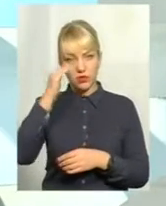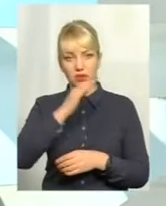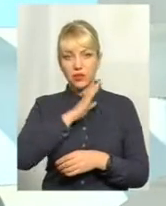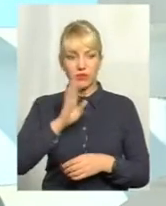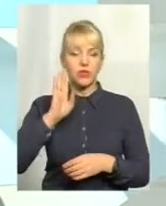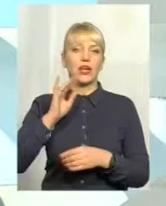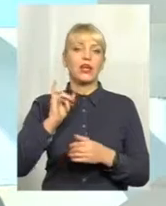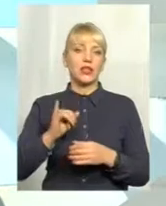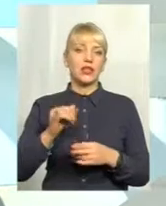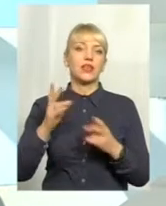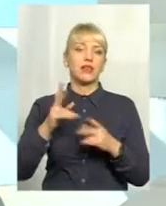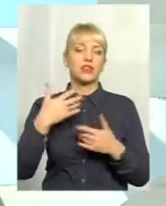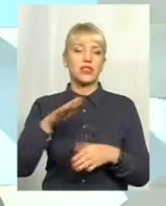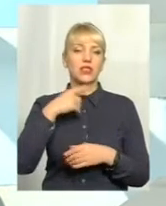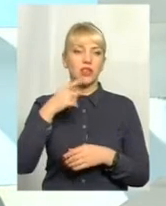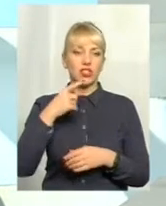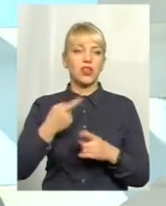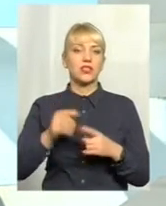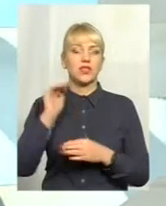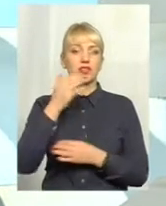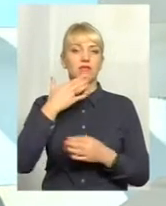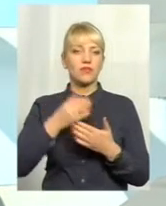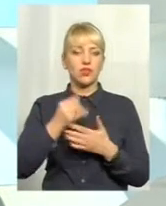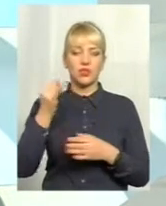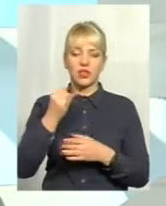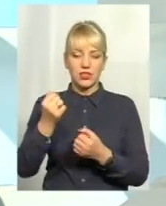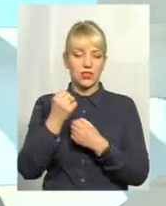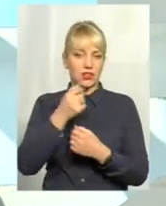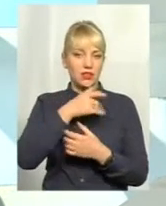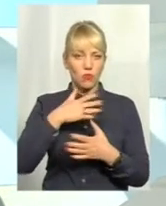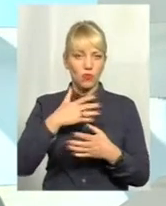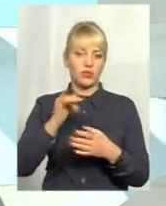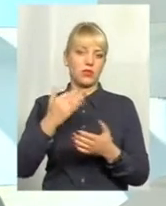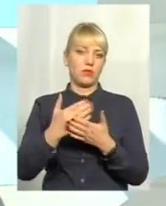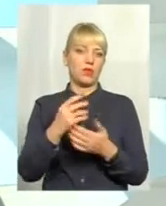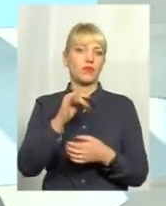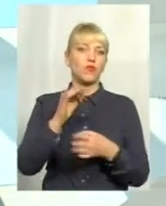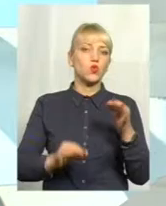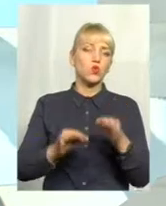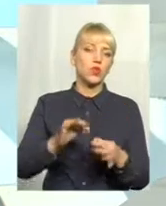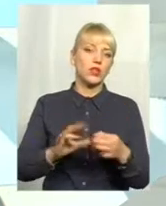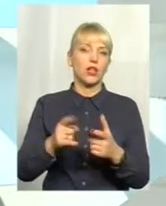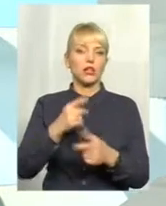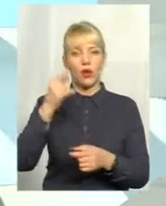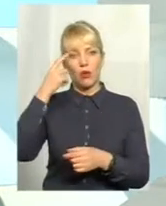як вже з вами зазначалося, дитина сама свої інтереси не зможе, в тому числі судді представляти, чи навіть повідомити,